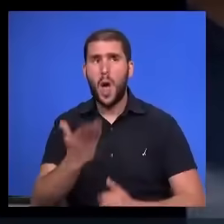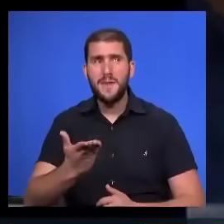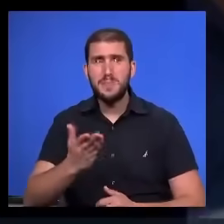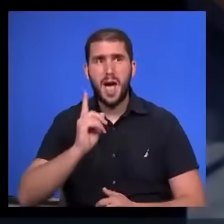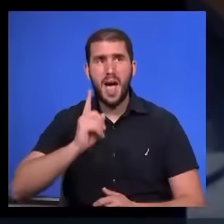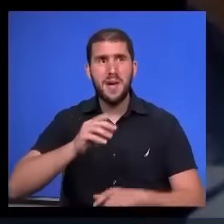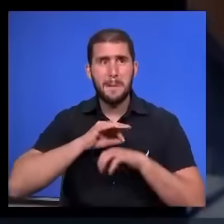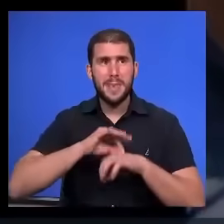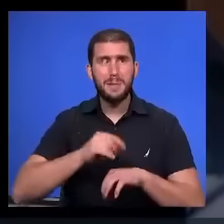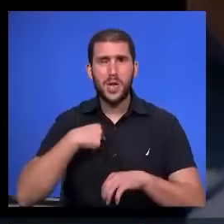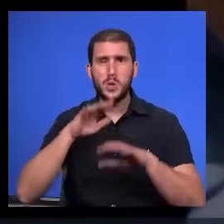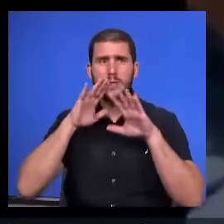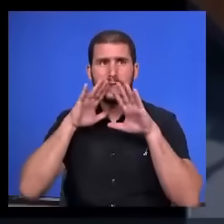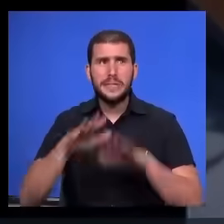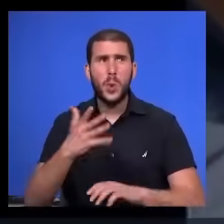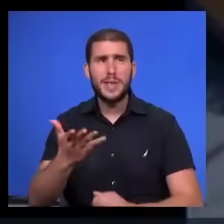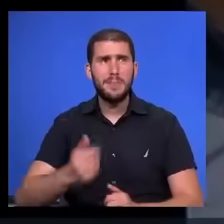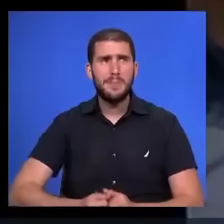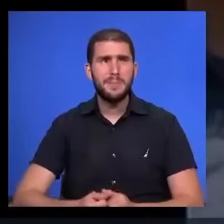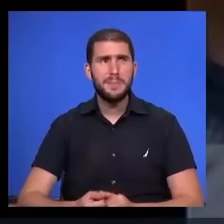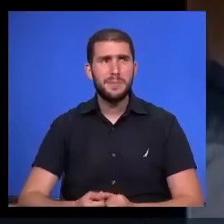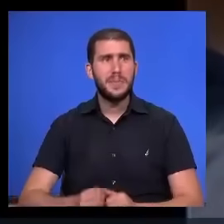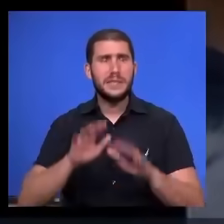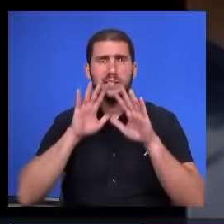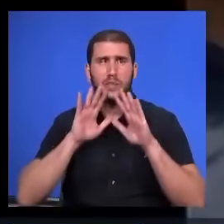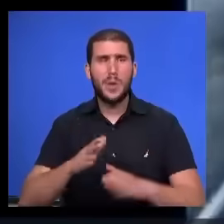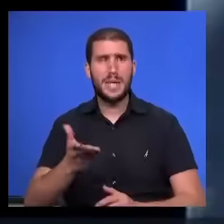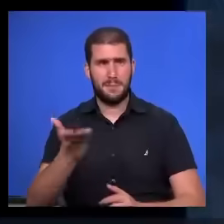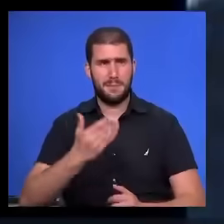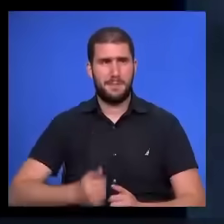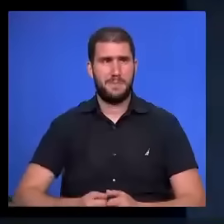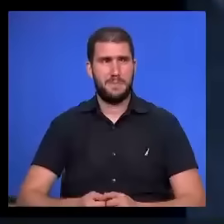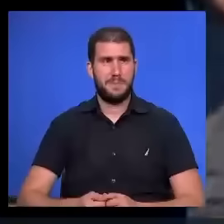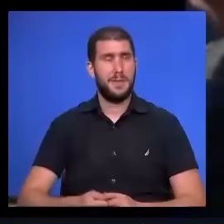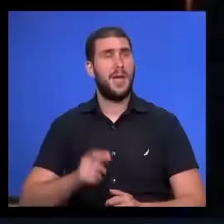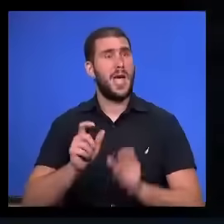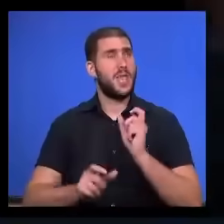אבל המנהיגים, אנחנו שונאים אותו. שונאים אותו! אנשים